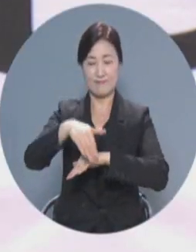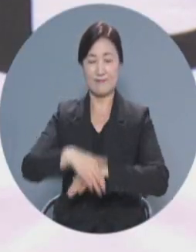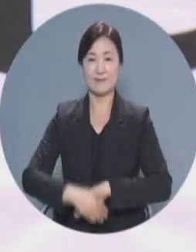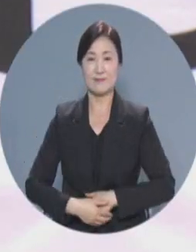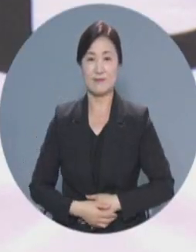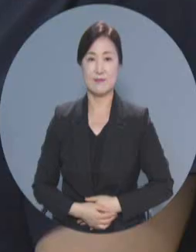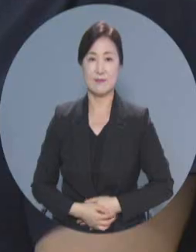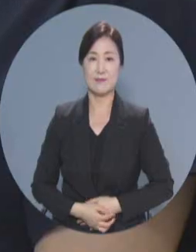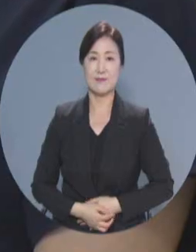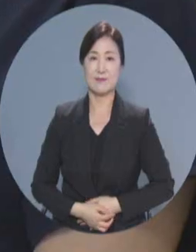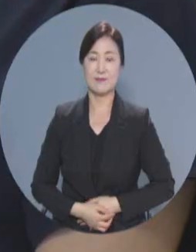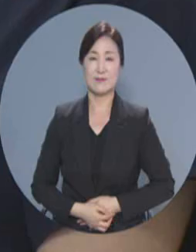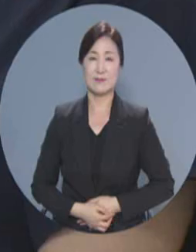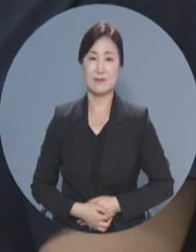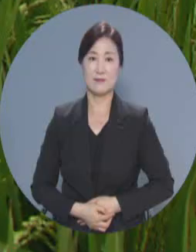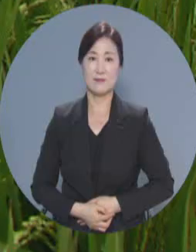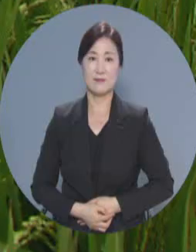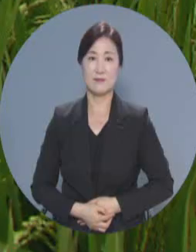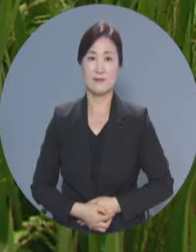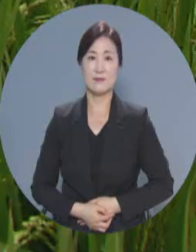계획입니다.